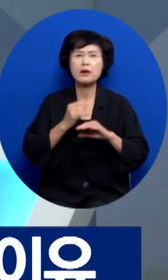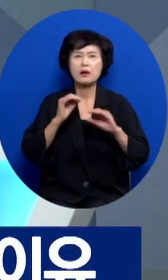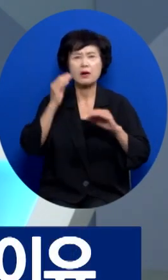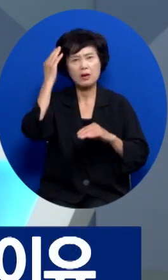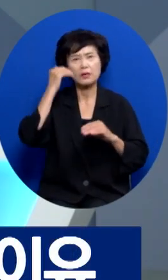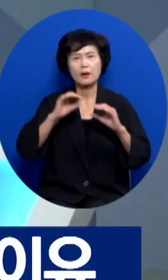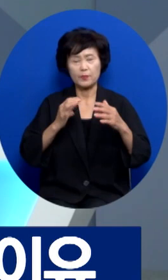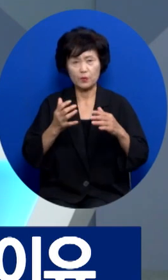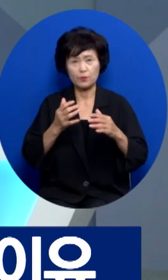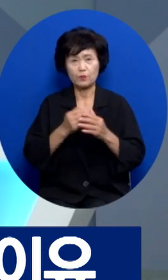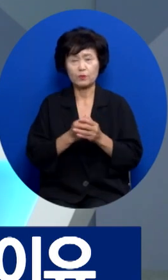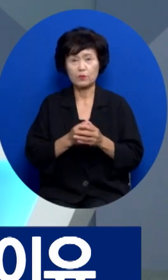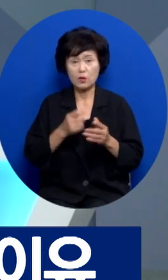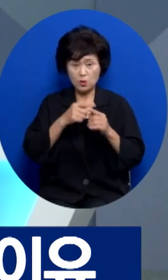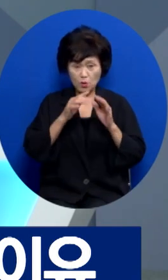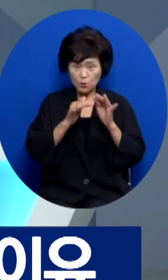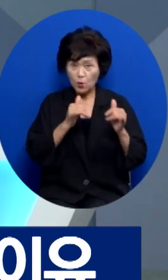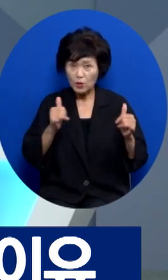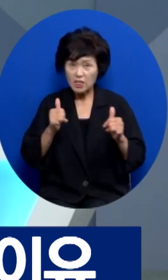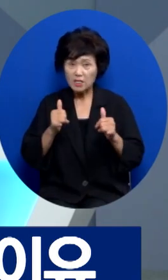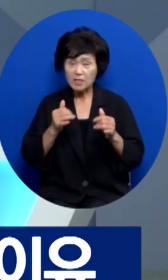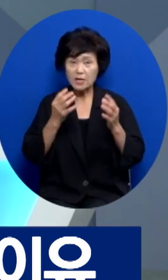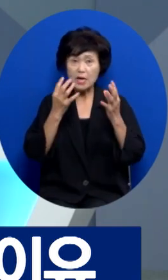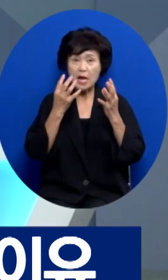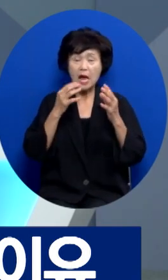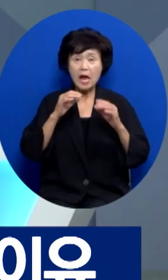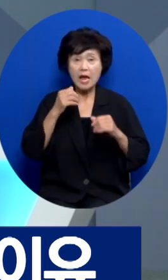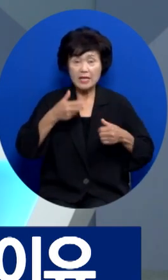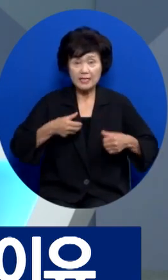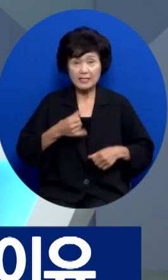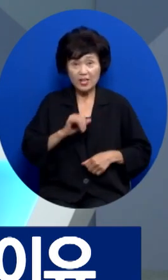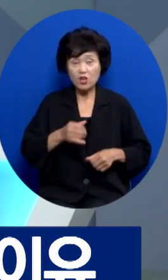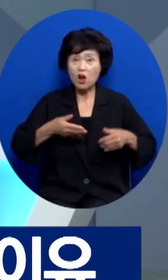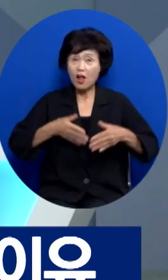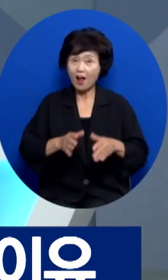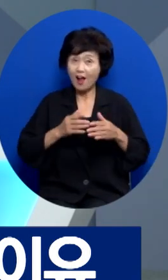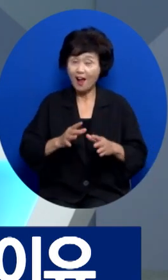말씀하셨어요. 교인들이 다자녀 출산한 비결이 무엇일까요?